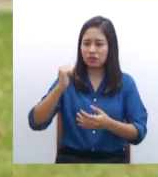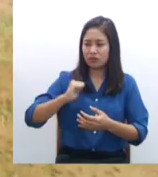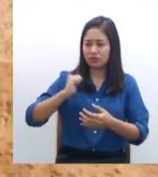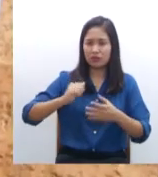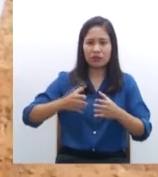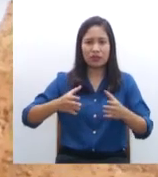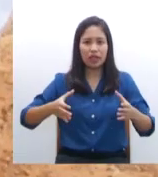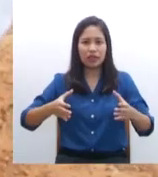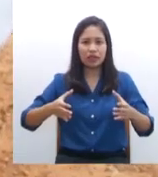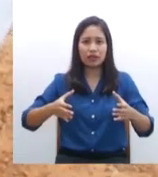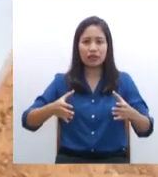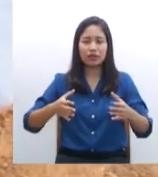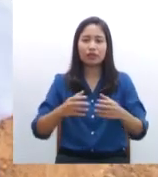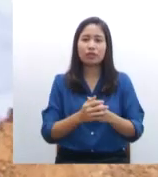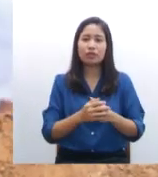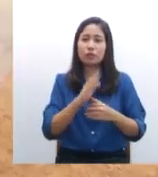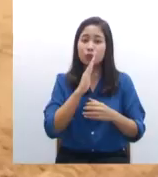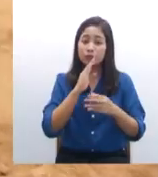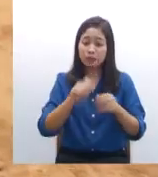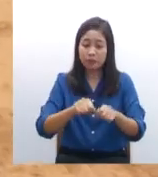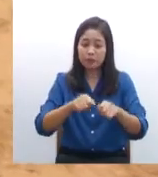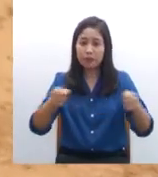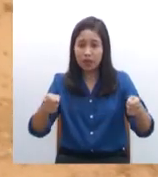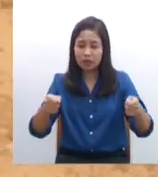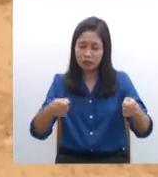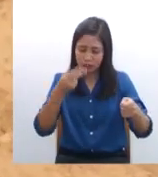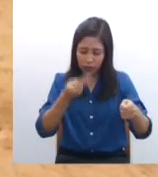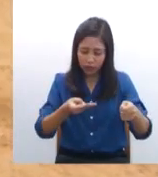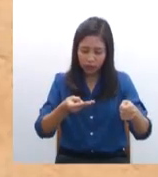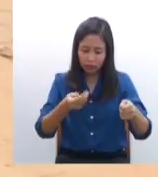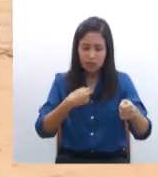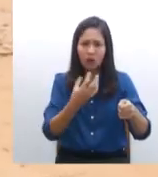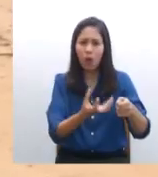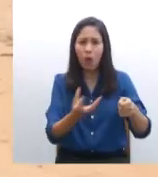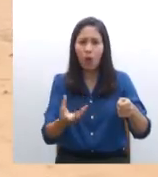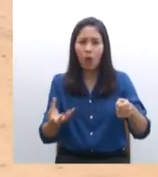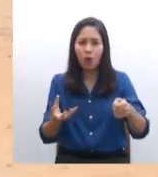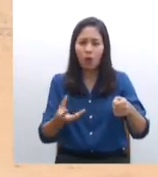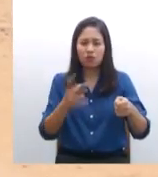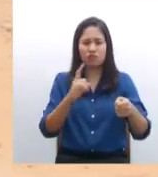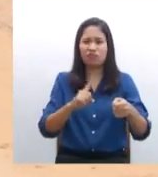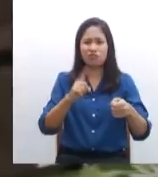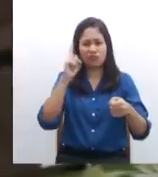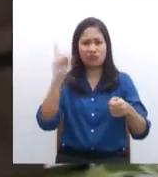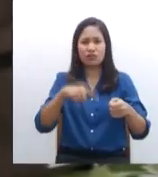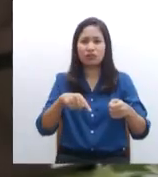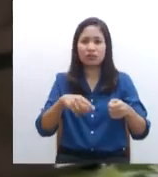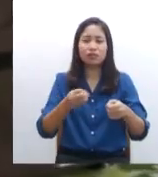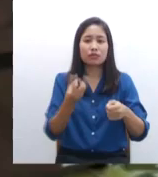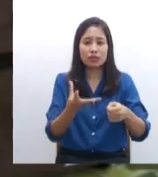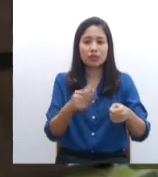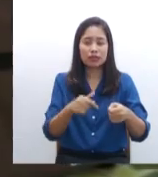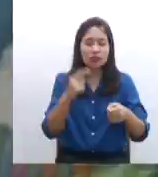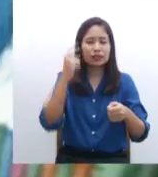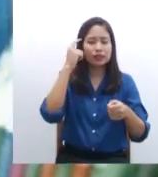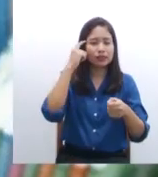หญ่พอเราเปิดเข้าไปสังเกตว่ามีสิ่งที่ไม่จำเป็นเป็นจำนวนมากจึงได้จัดคิดโ